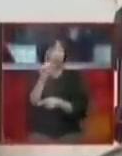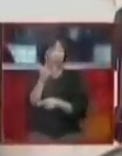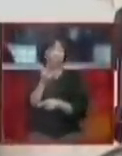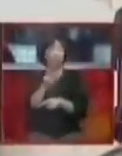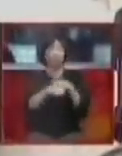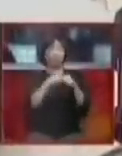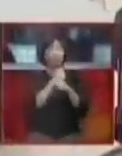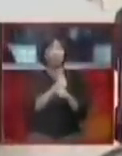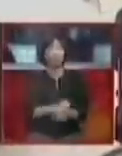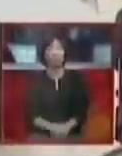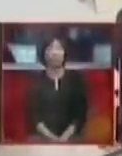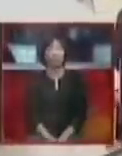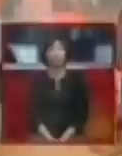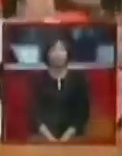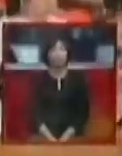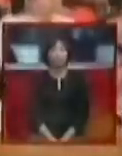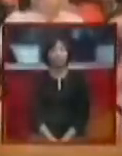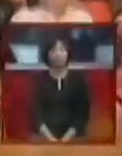2013.